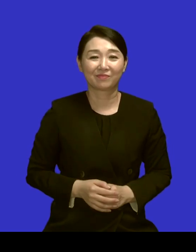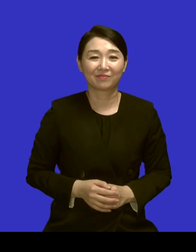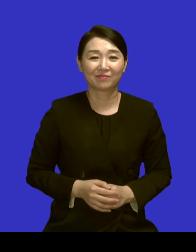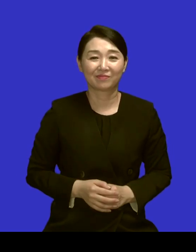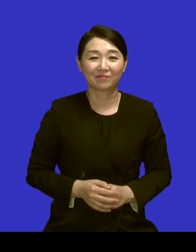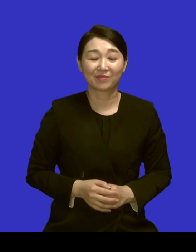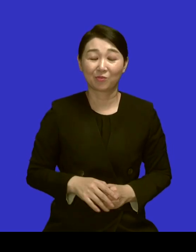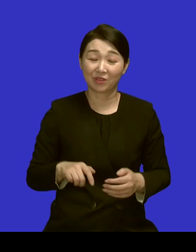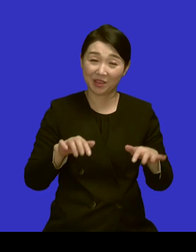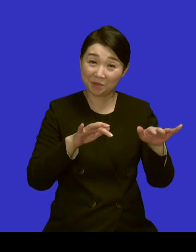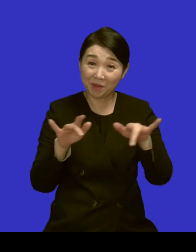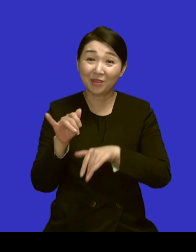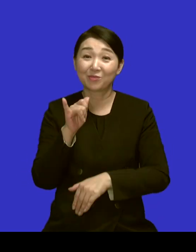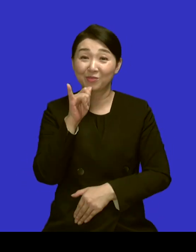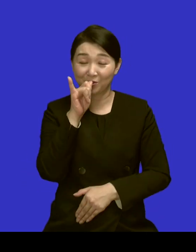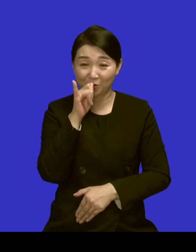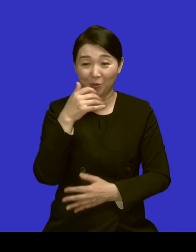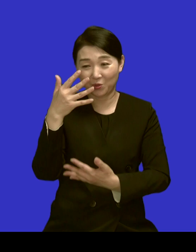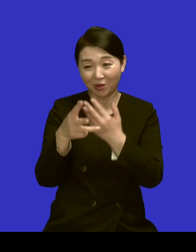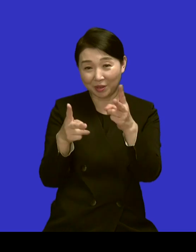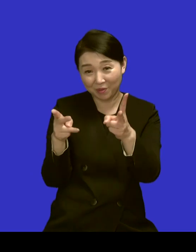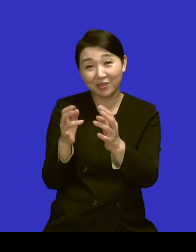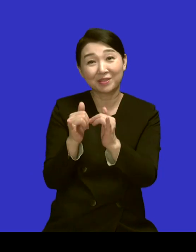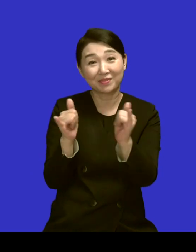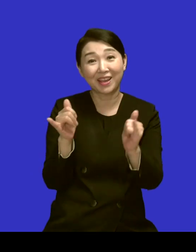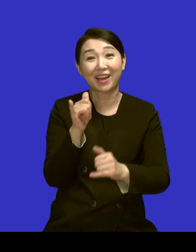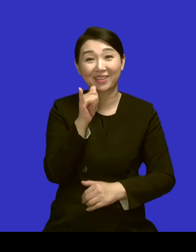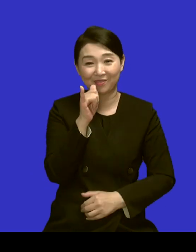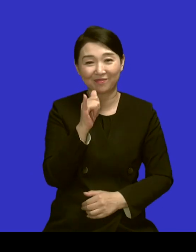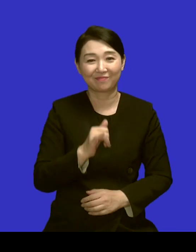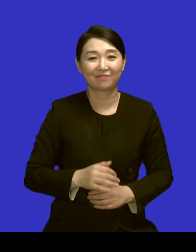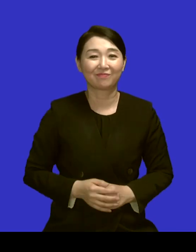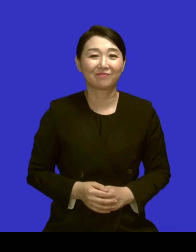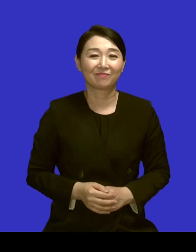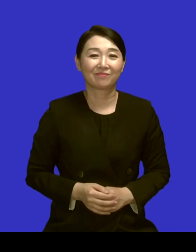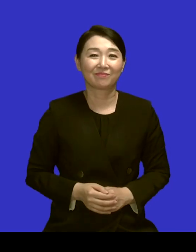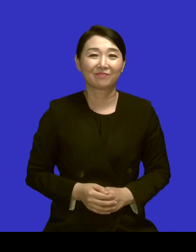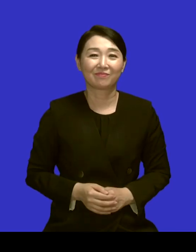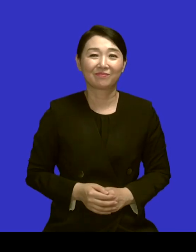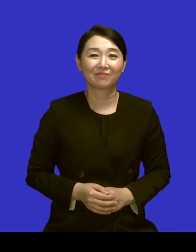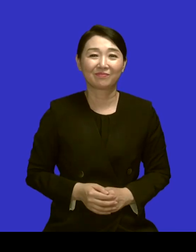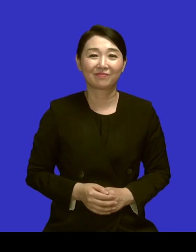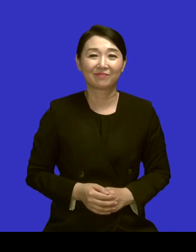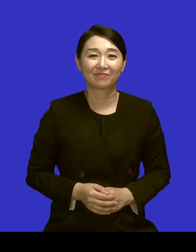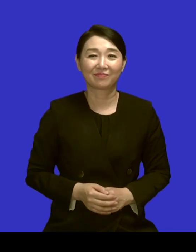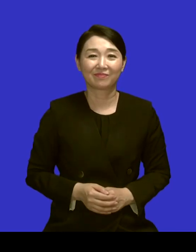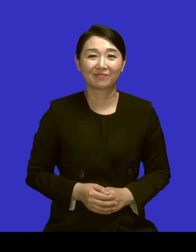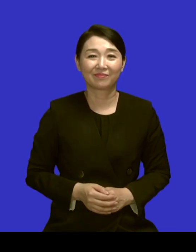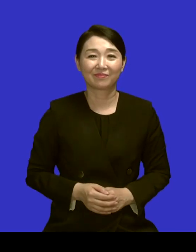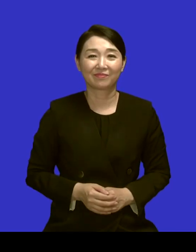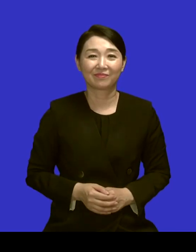저희 반주자도 있고 저희 영상을 편집해주는 청년도 있고 참